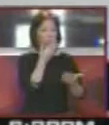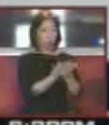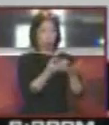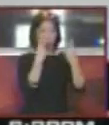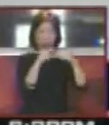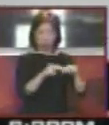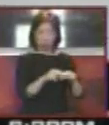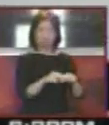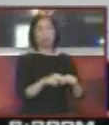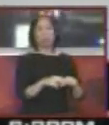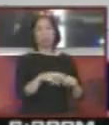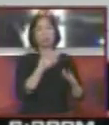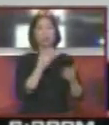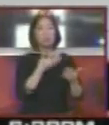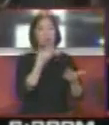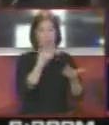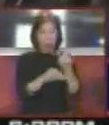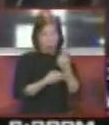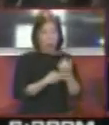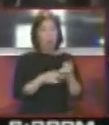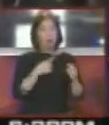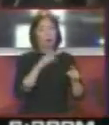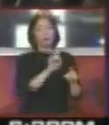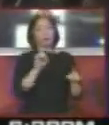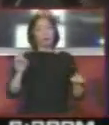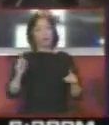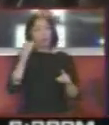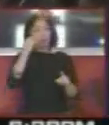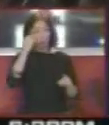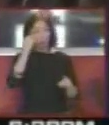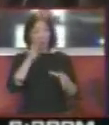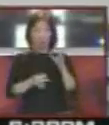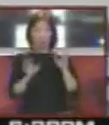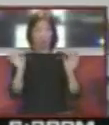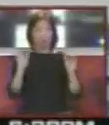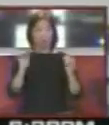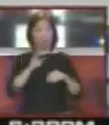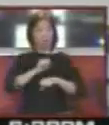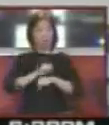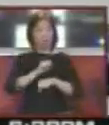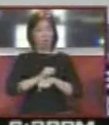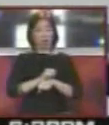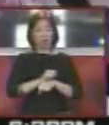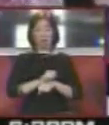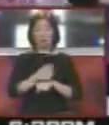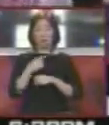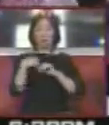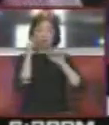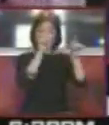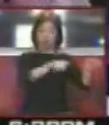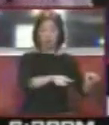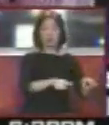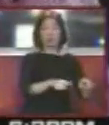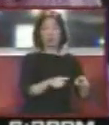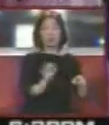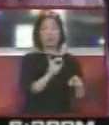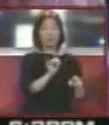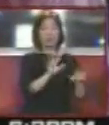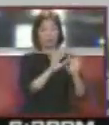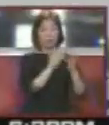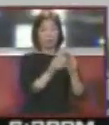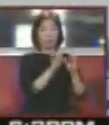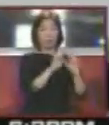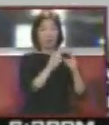raw sa kanya ang proyekto ng kanilang lungsod. Halimbawa, wala kaming pasok, ganyan. Misa, nakakadalo kami. Lalo sa mga kamag-anak ko